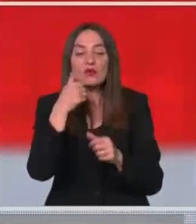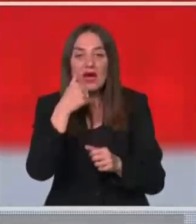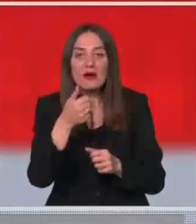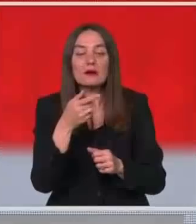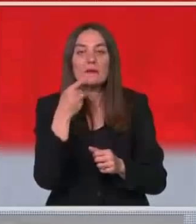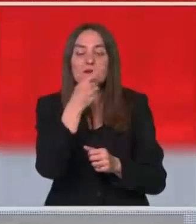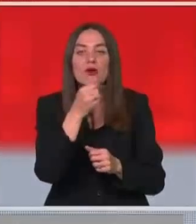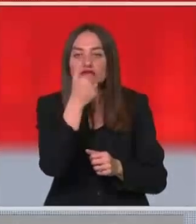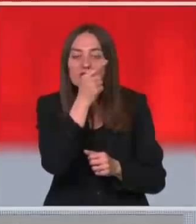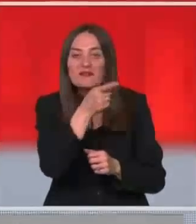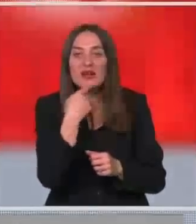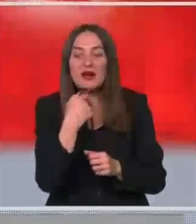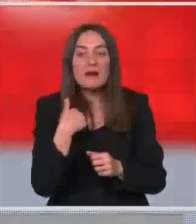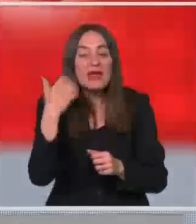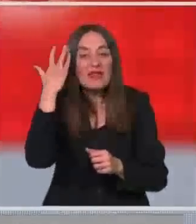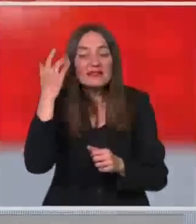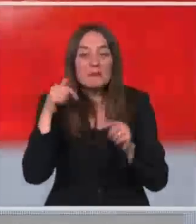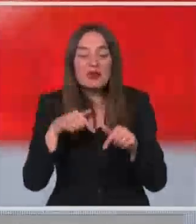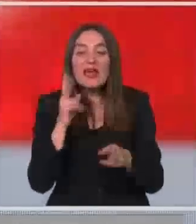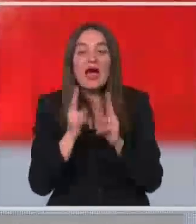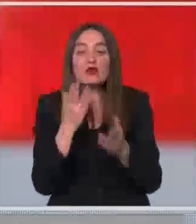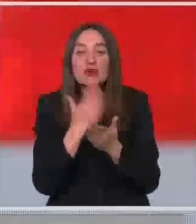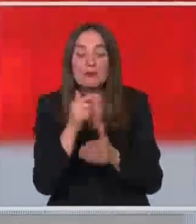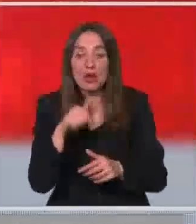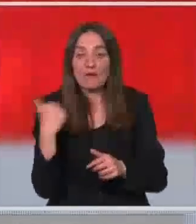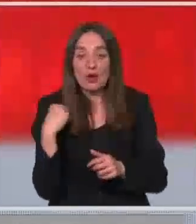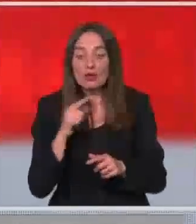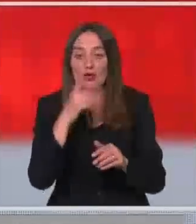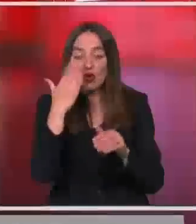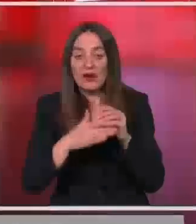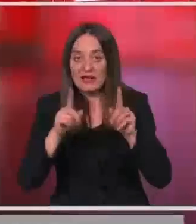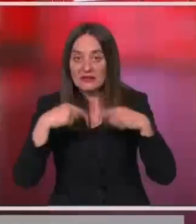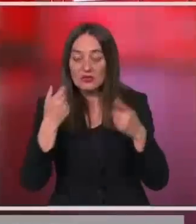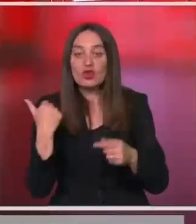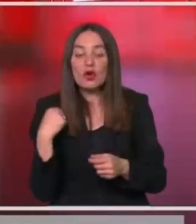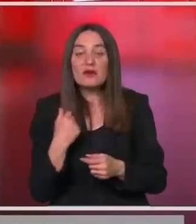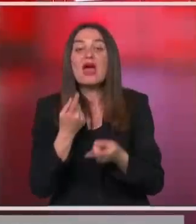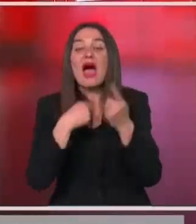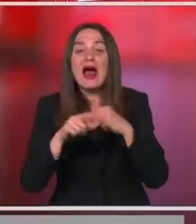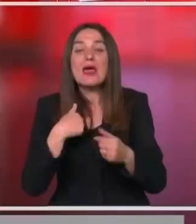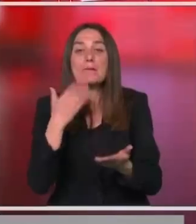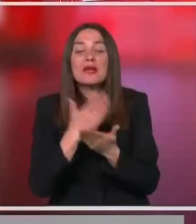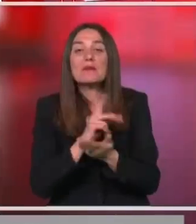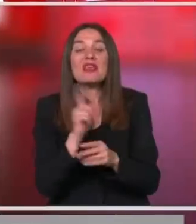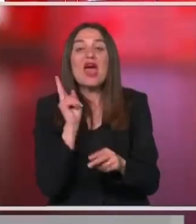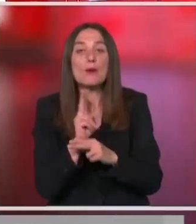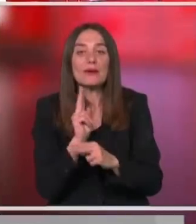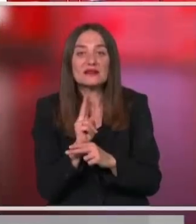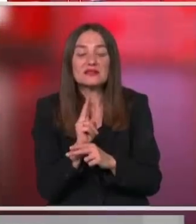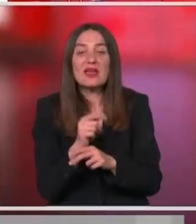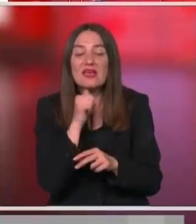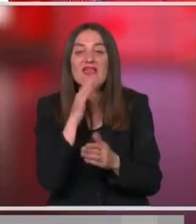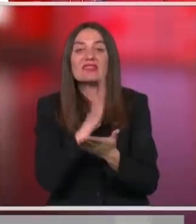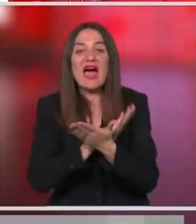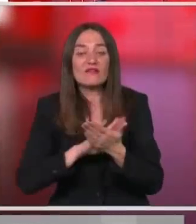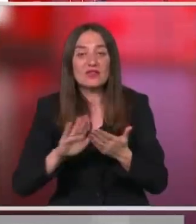Dakle, ne znamo ni mi kako će biti ove godine ili do kraja sljedeće godine, ali bili bi neoprezni i